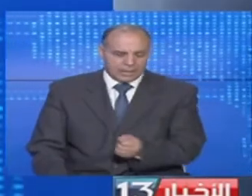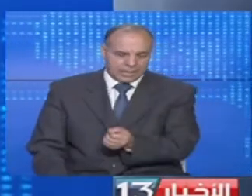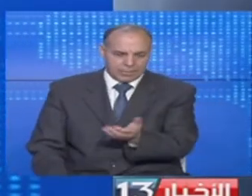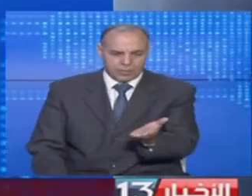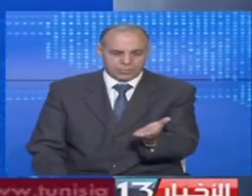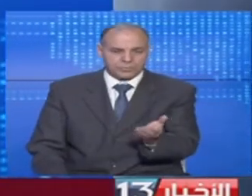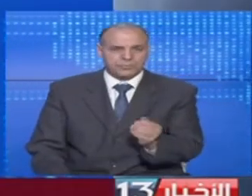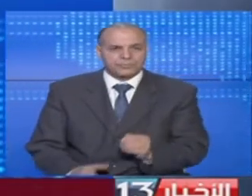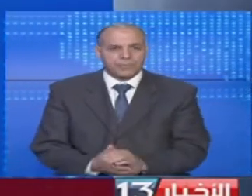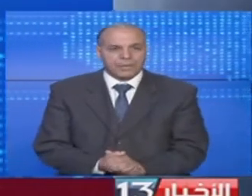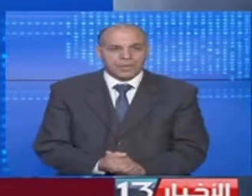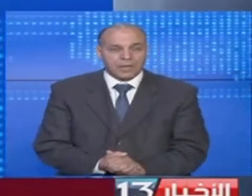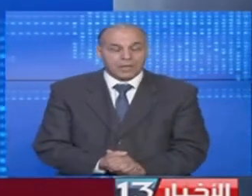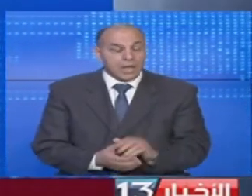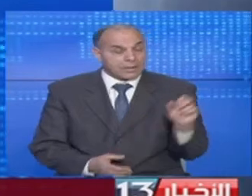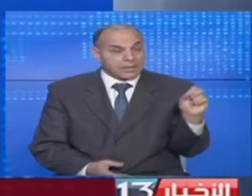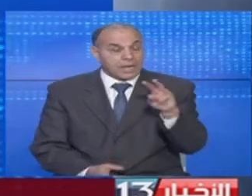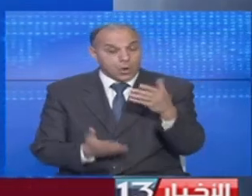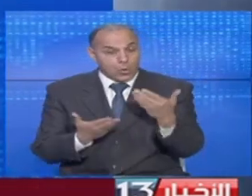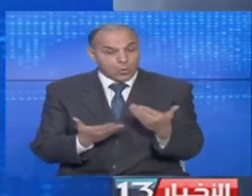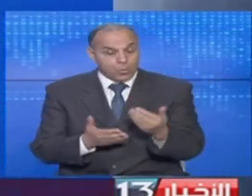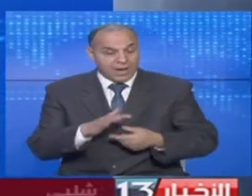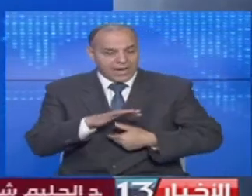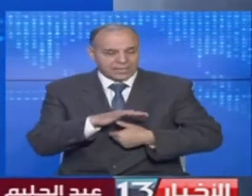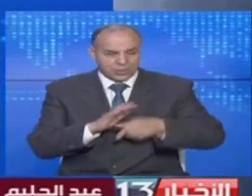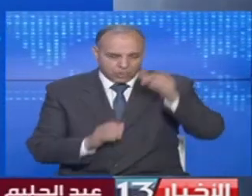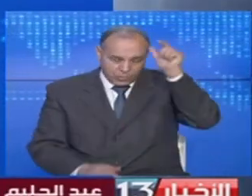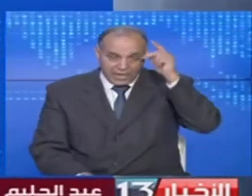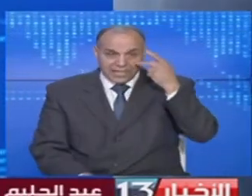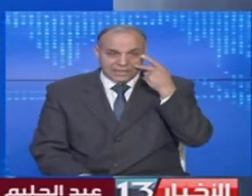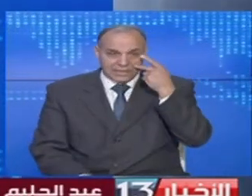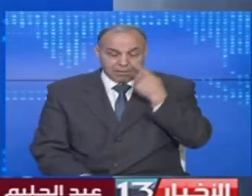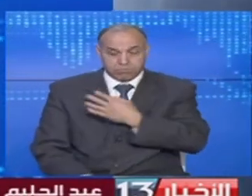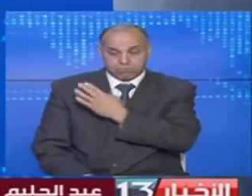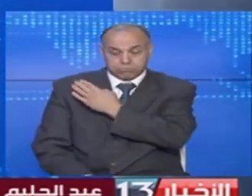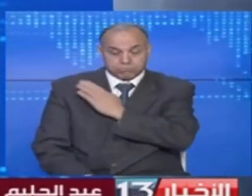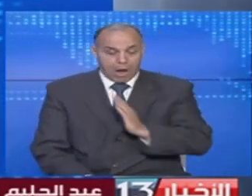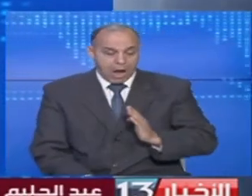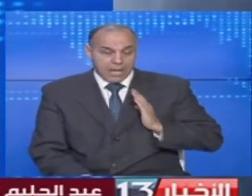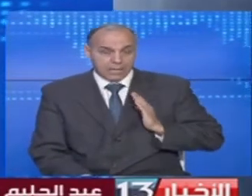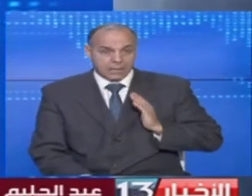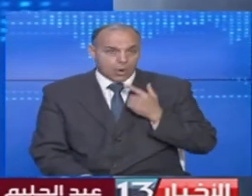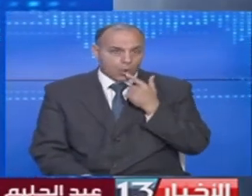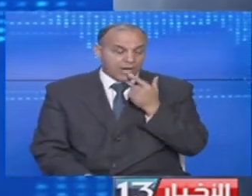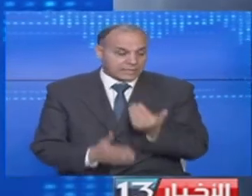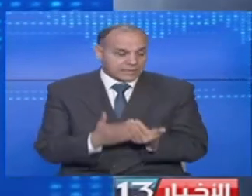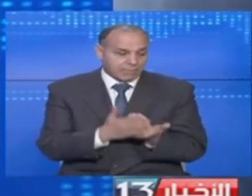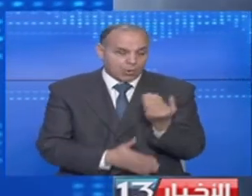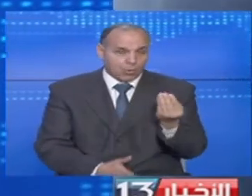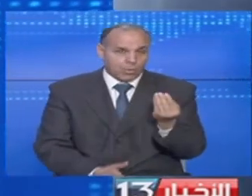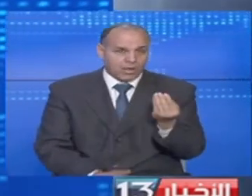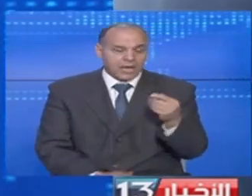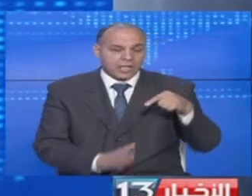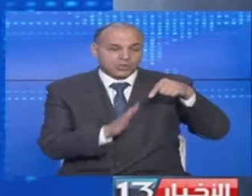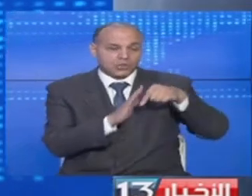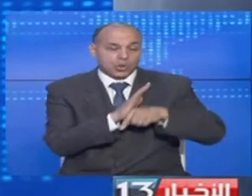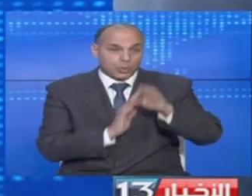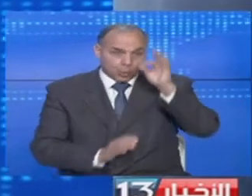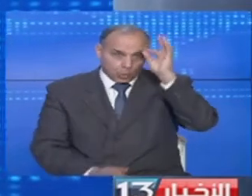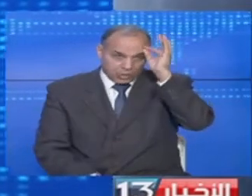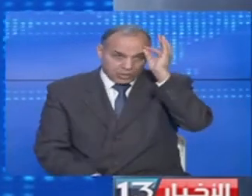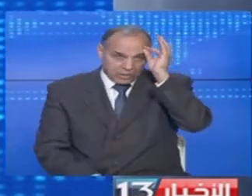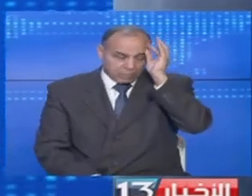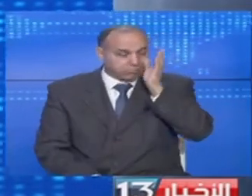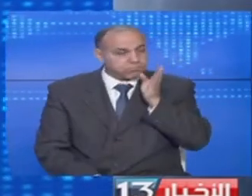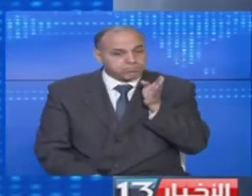اهلا بكم. تنقل رئيس الجمهورية قيس سعيد القائد الأعلى للقوات المسلحة صباح اليوم إلى الجنوب التونسي،